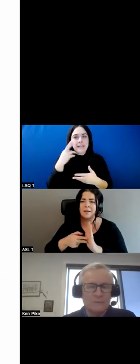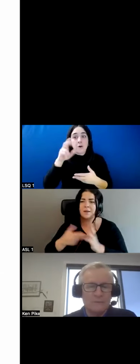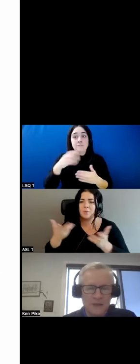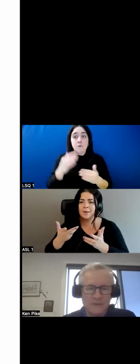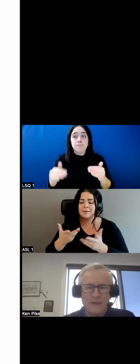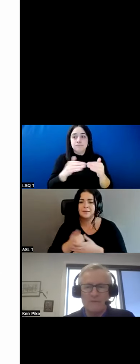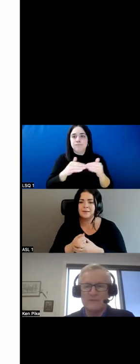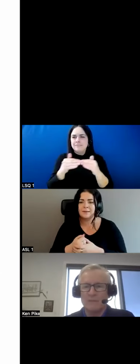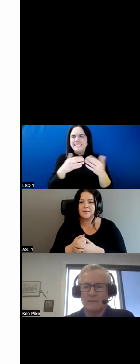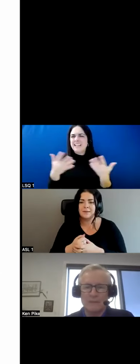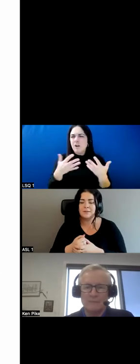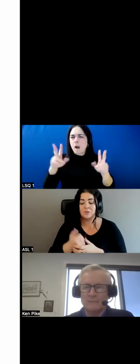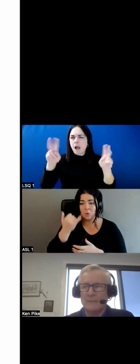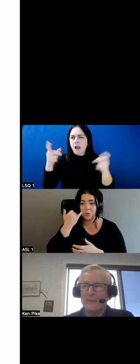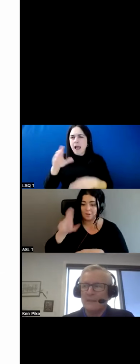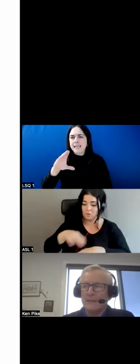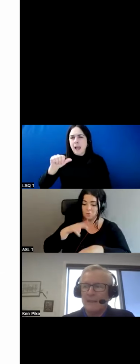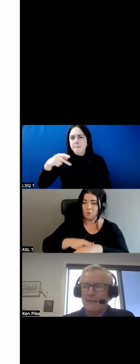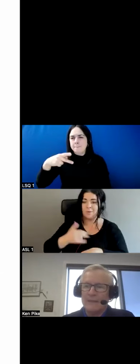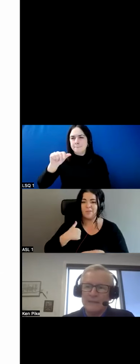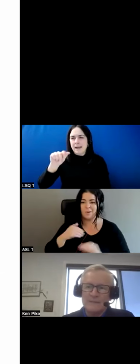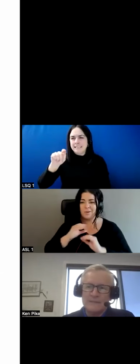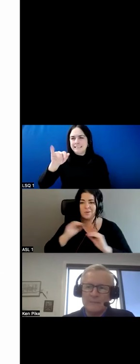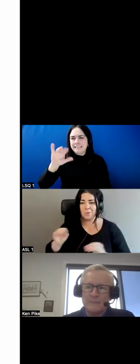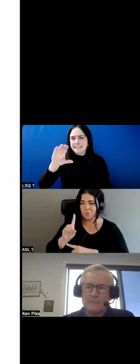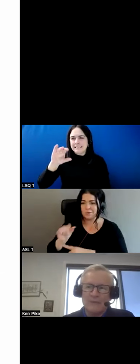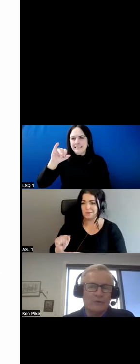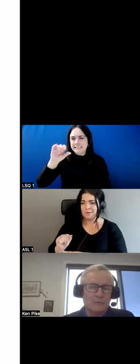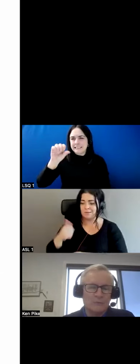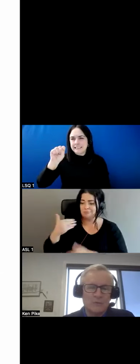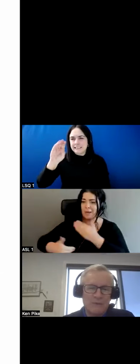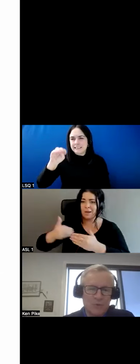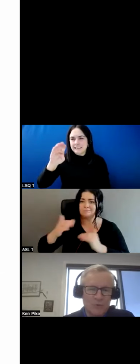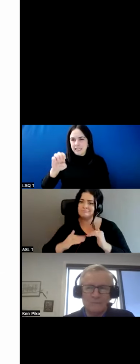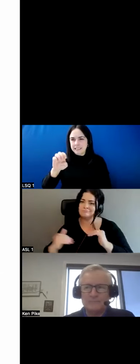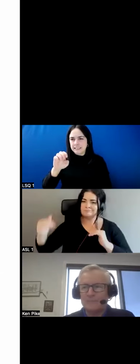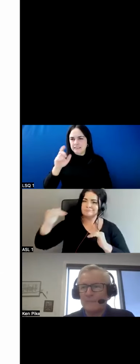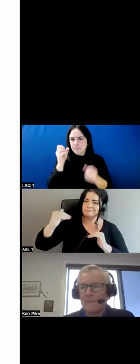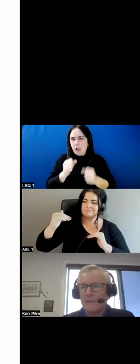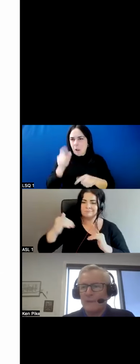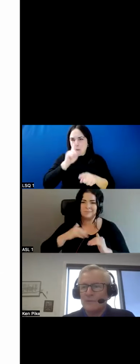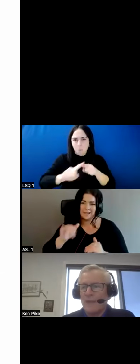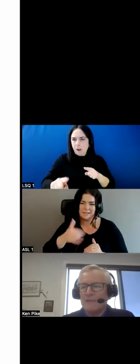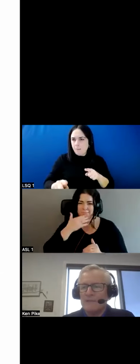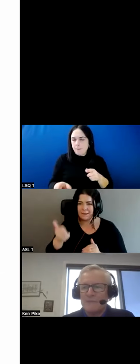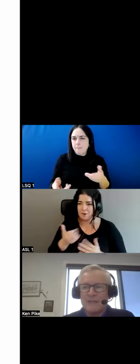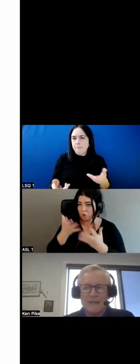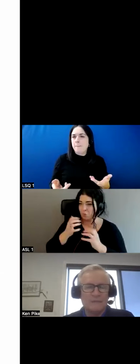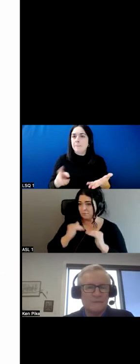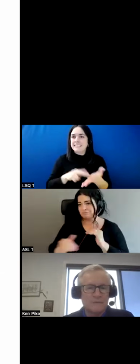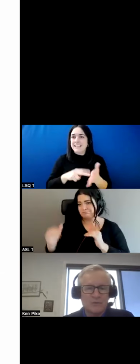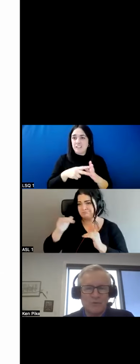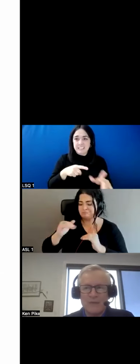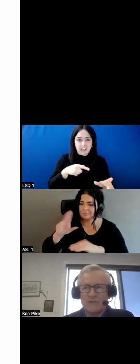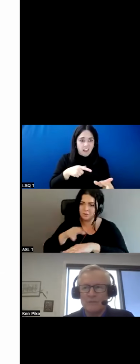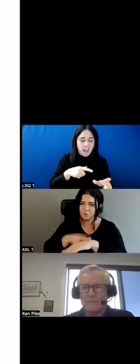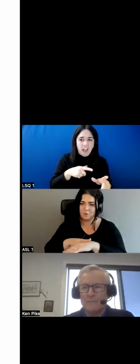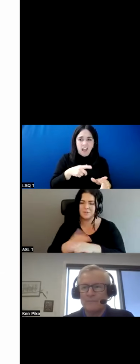c'est la croyance qu'il est normal de ne pas avoir de handicap et qu'il est préférable d'être